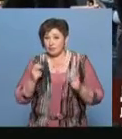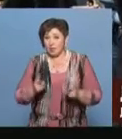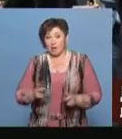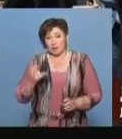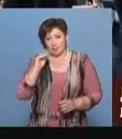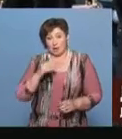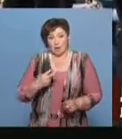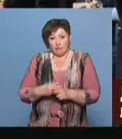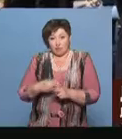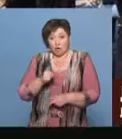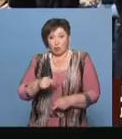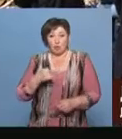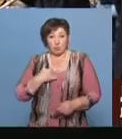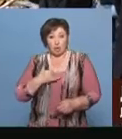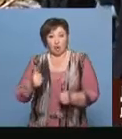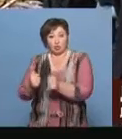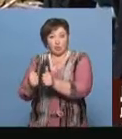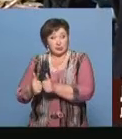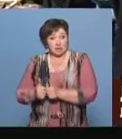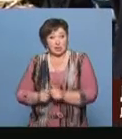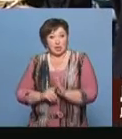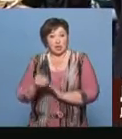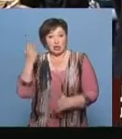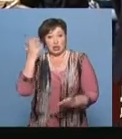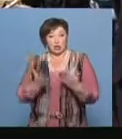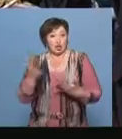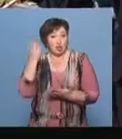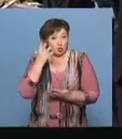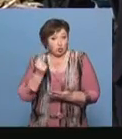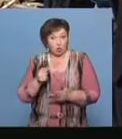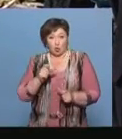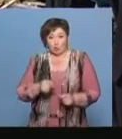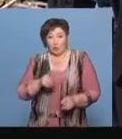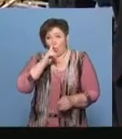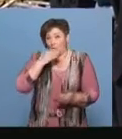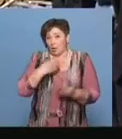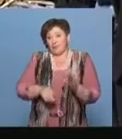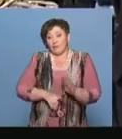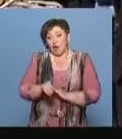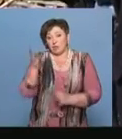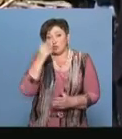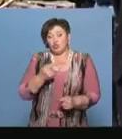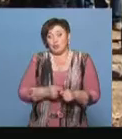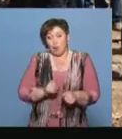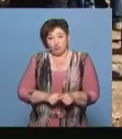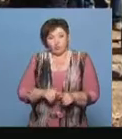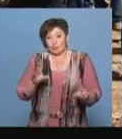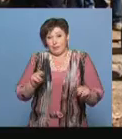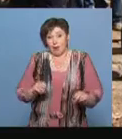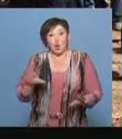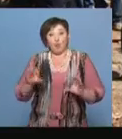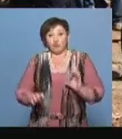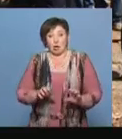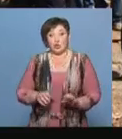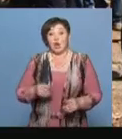у нас, вот, например, у меня, у других соседей есть ночная смена. Люди отказываются выходить в ночную смену, потому что собаки нападают. Люди